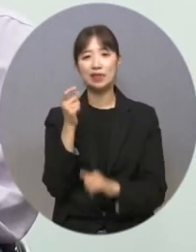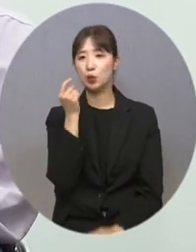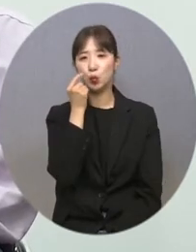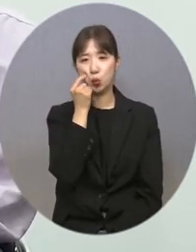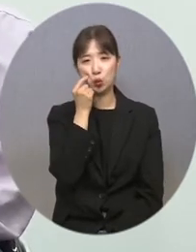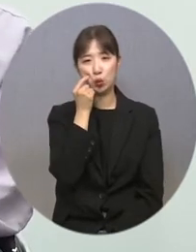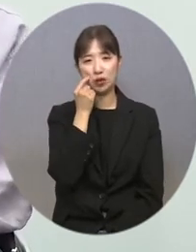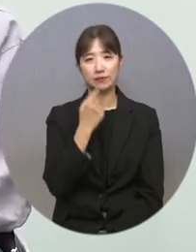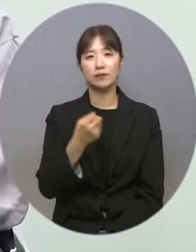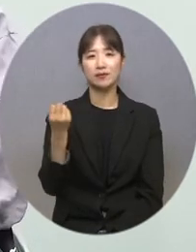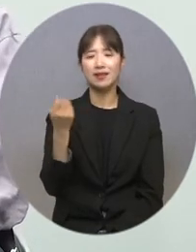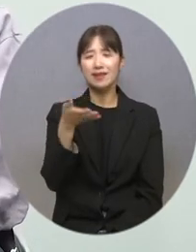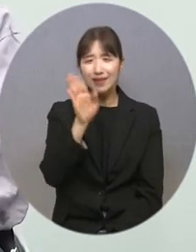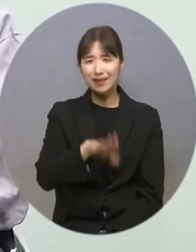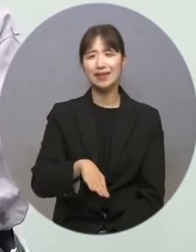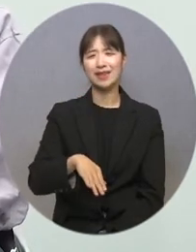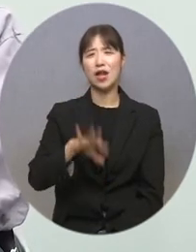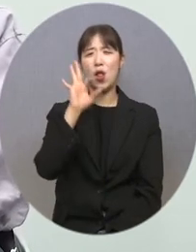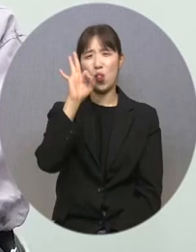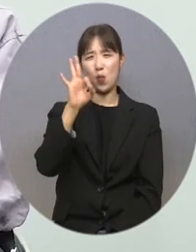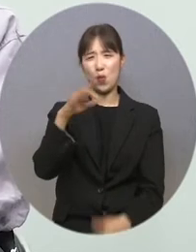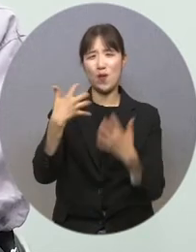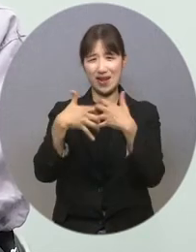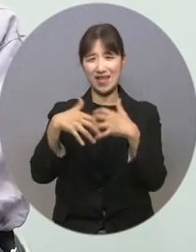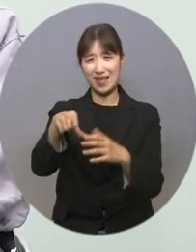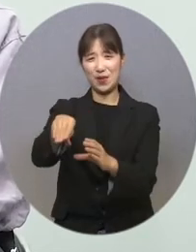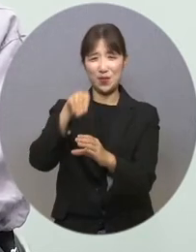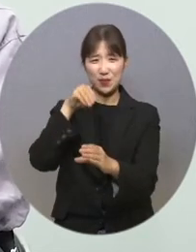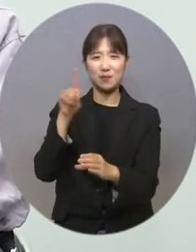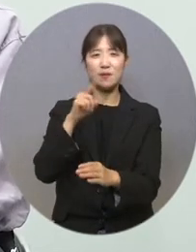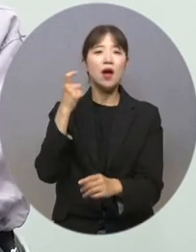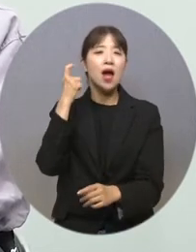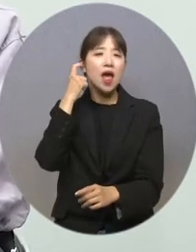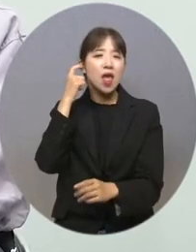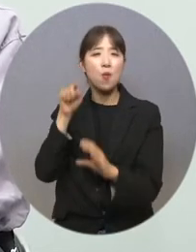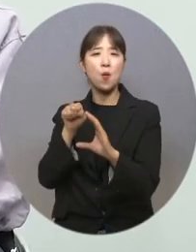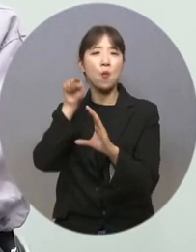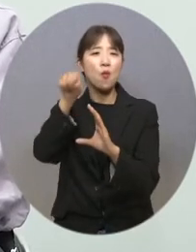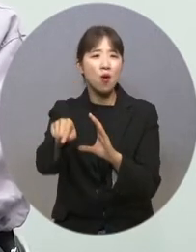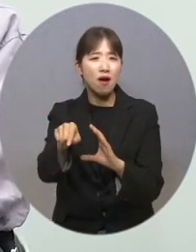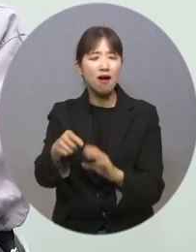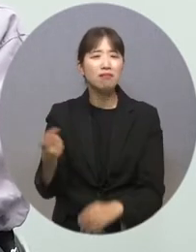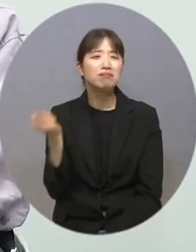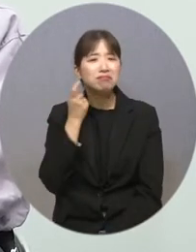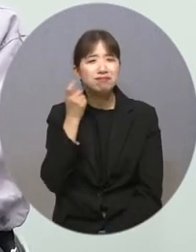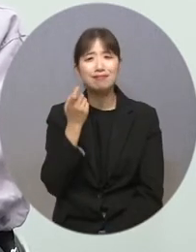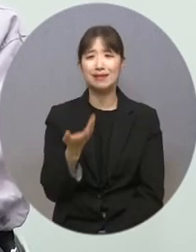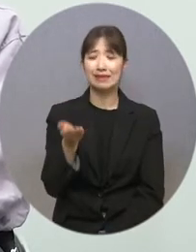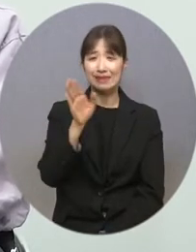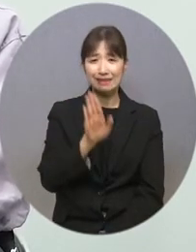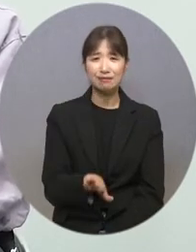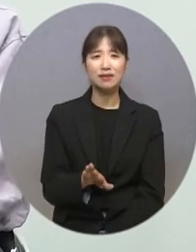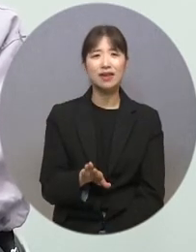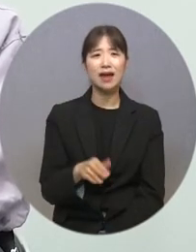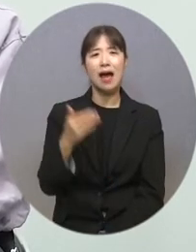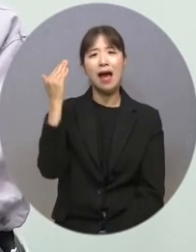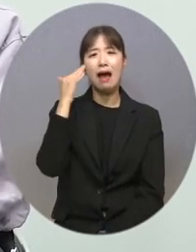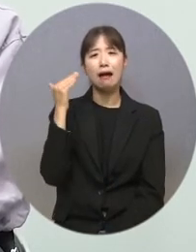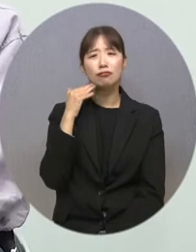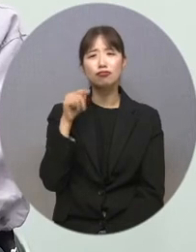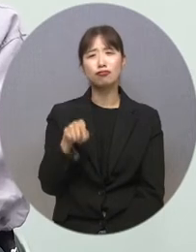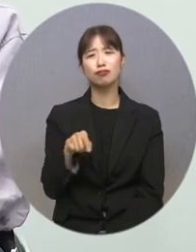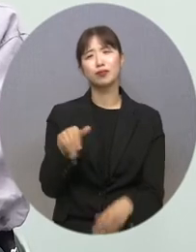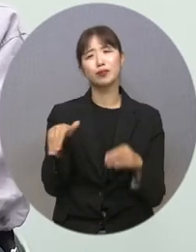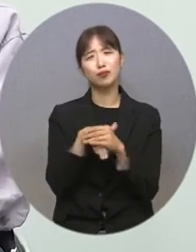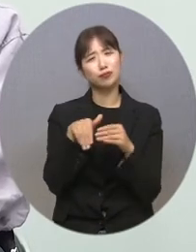내 솔직히 이제 at me 같은 경우도 이어폰 꽂아서 이렇게 뭐를 듣는다고 해도 이 우리나라의